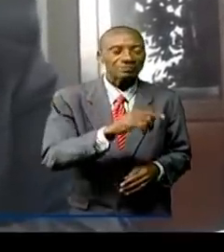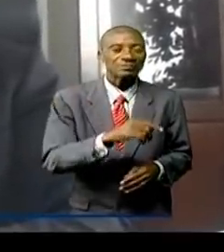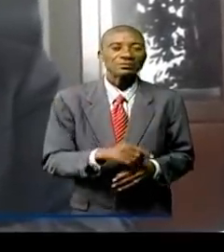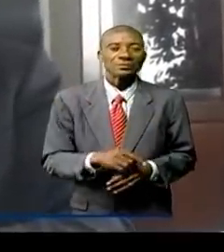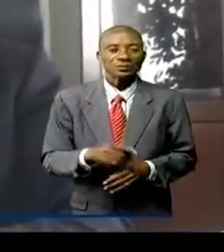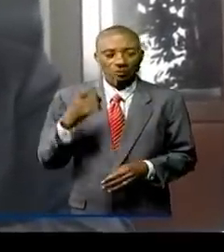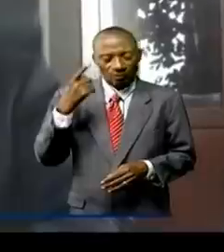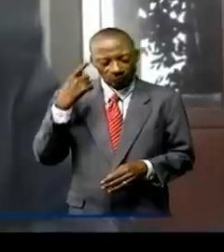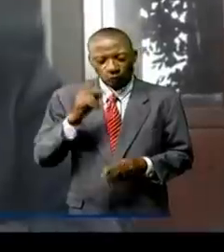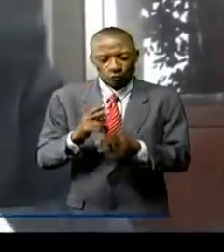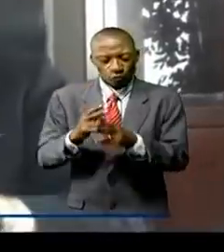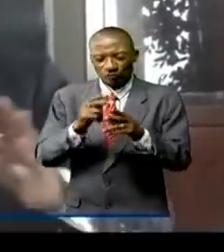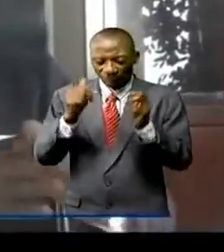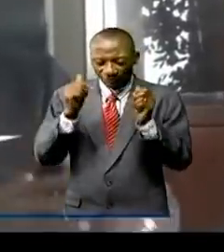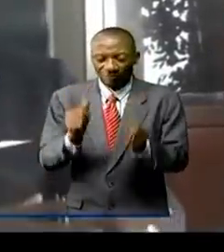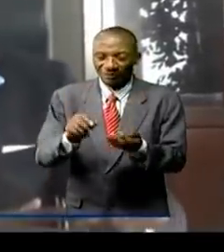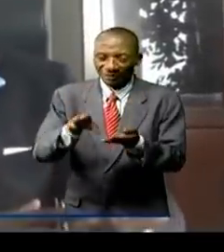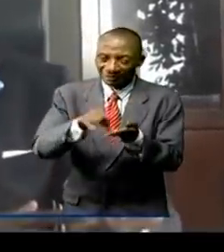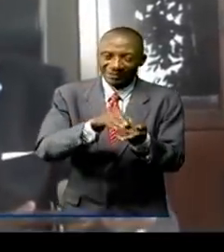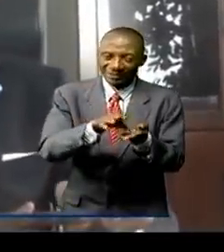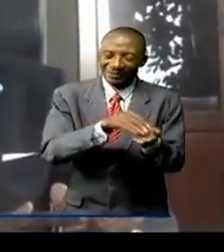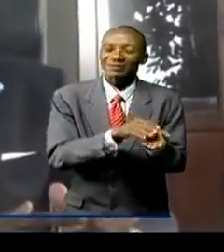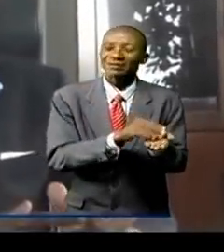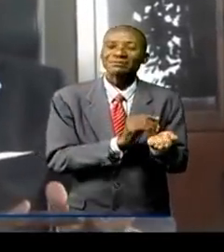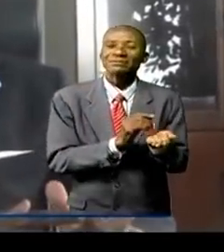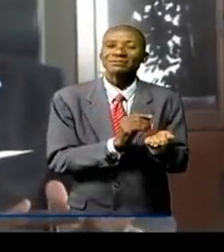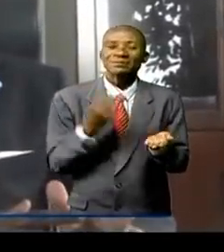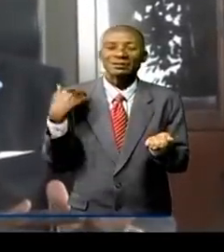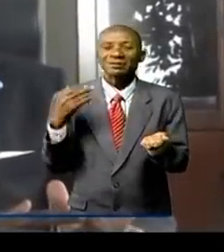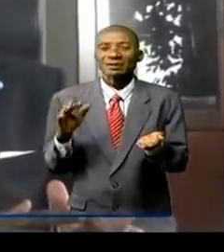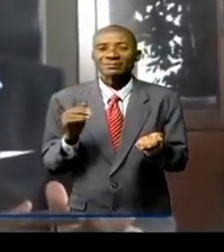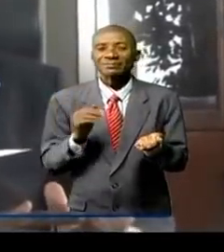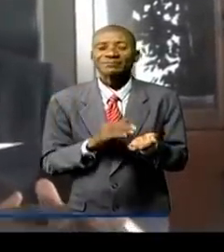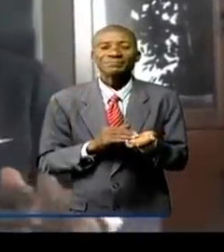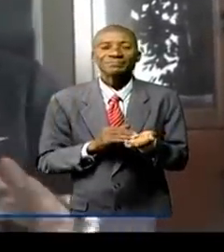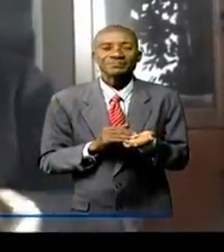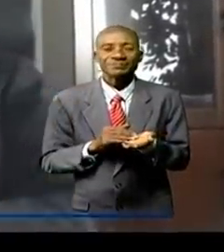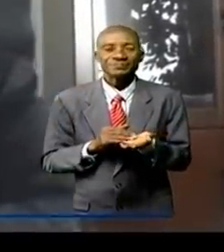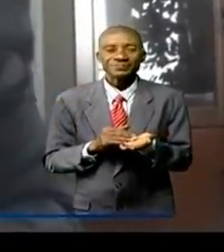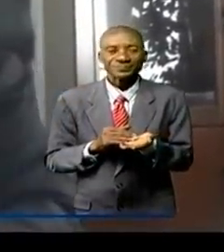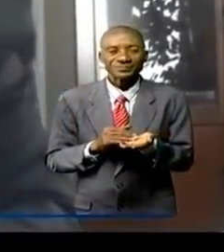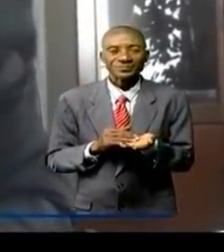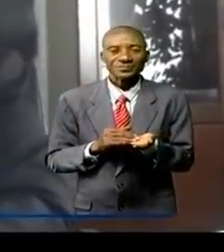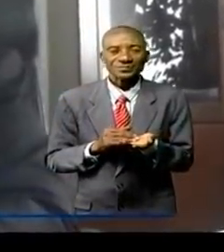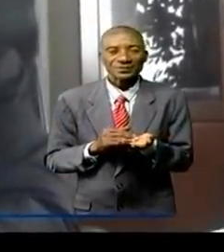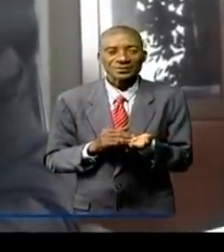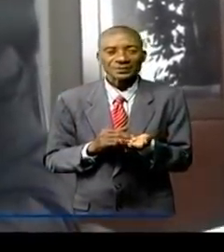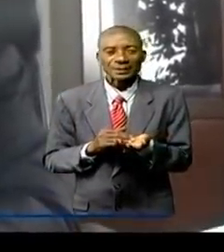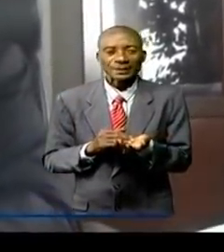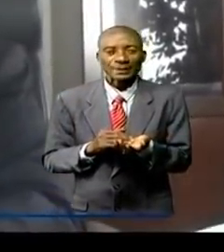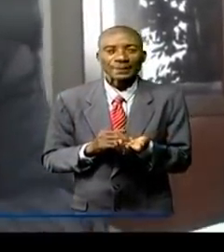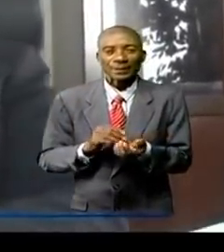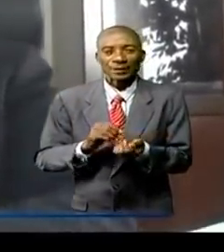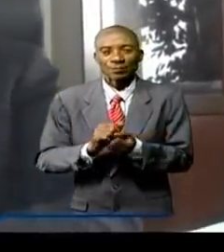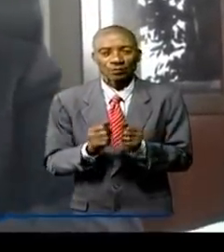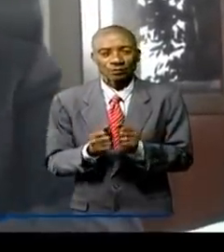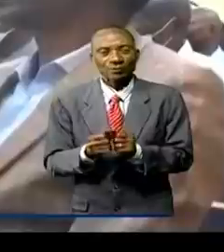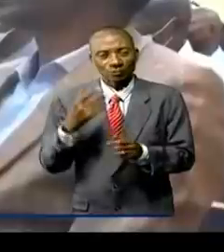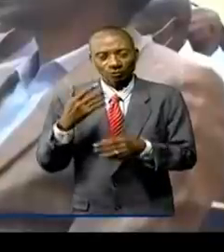les recettes. Il y a d'un côté les services d'assiette et de l'autre les agents cadres de la